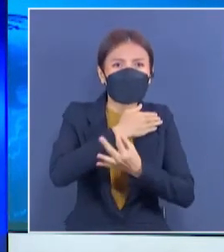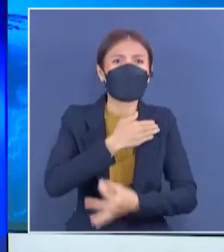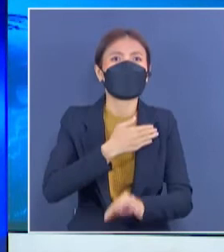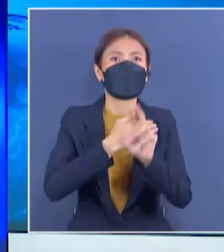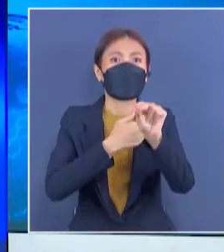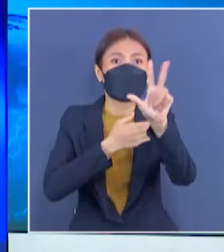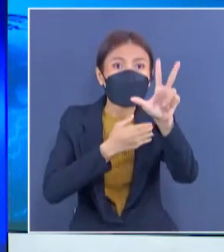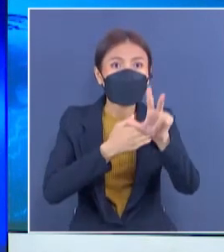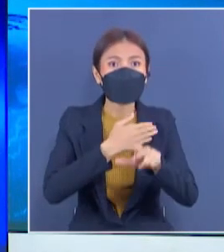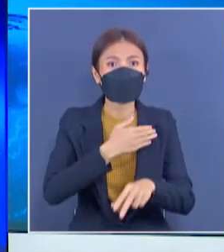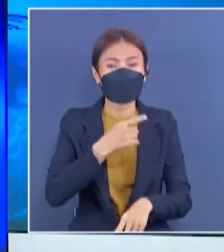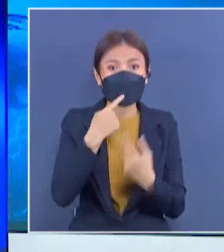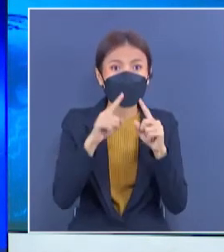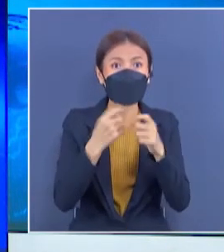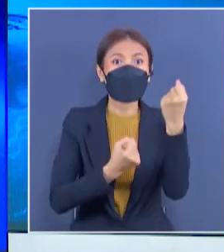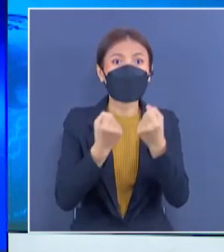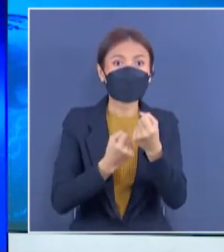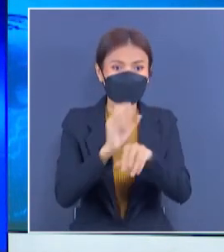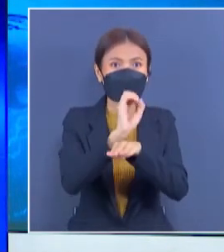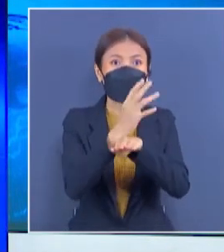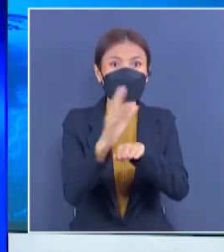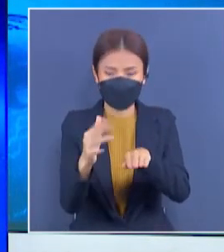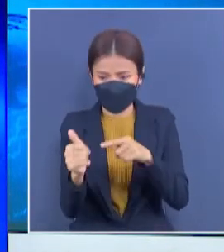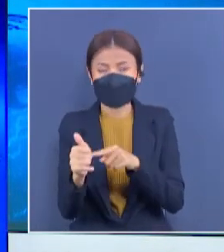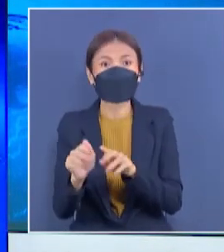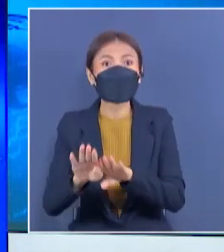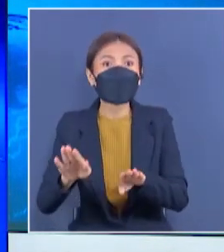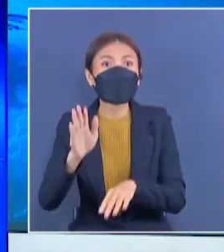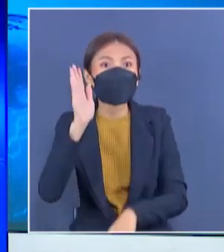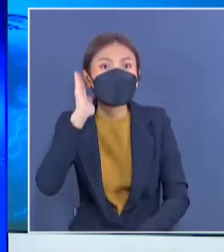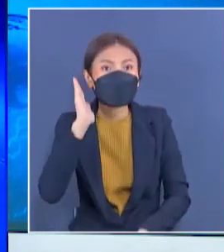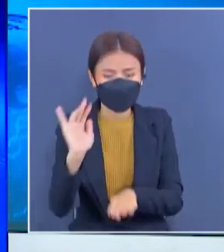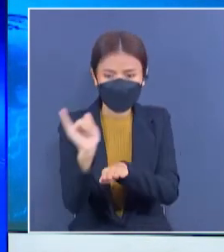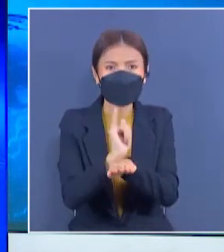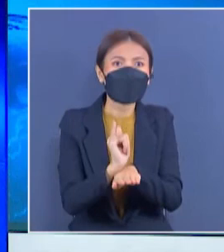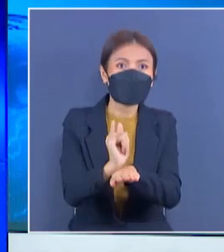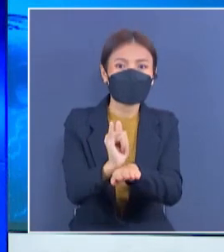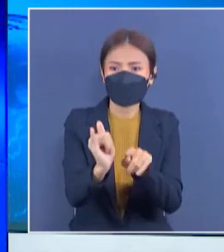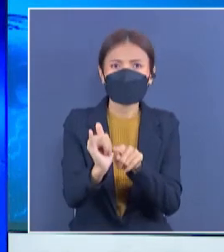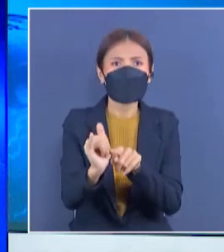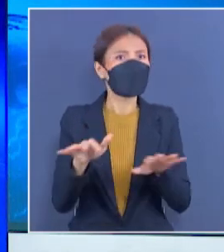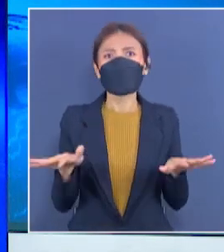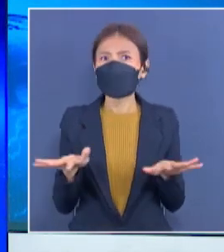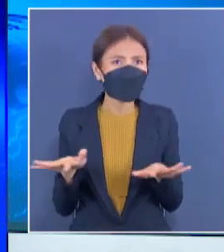นอยู่บนรถฉุกเฉินนะดูน้องไม่มีอาการแบบโอ้โหทุรนทุรายนะน้องยังคุมสติได้ดีจริง ๆ8ขวบเองนะ สุดยอด